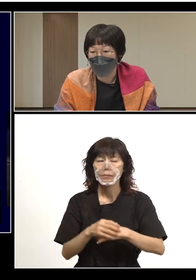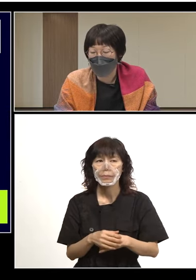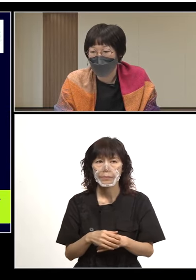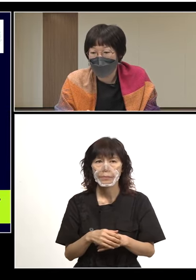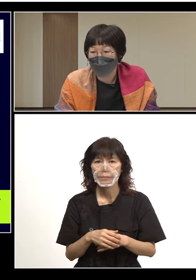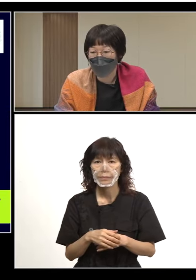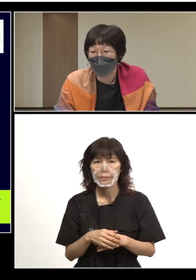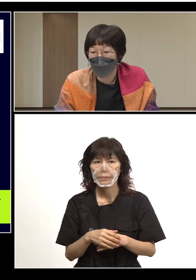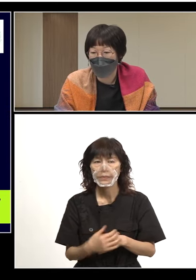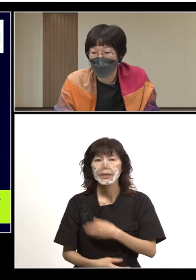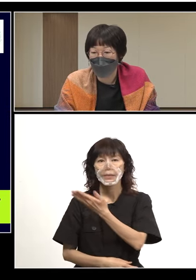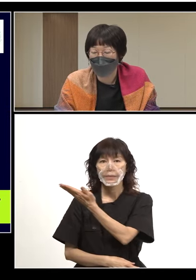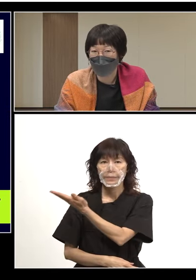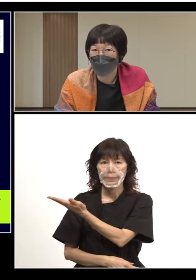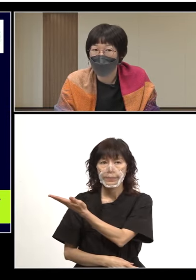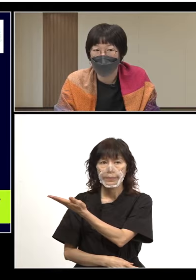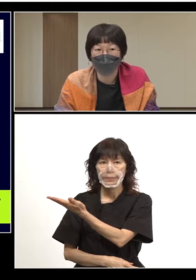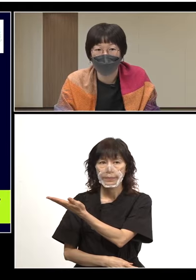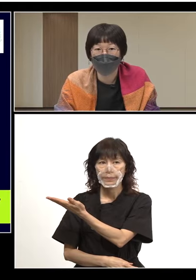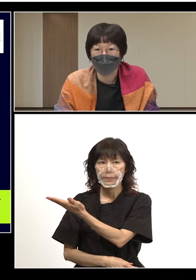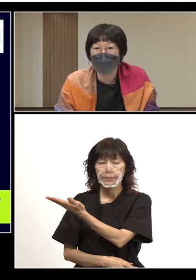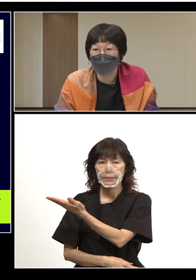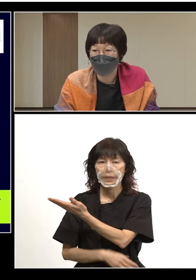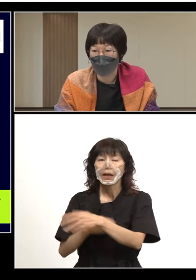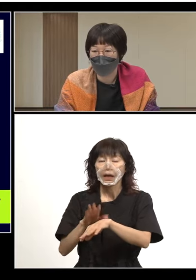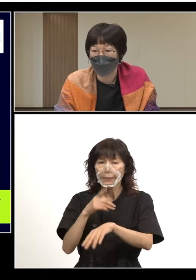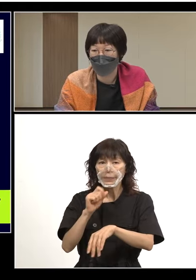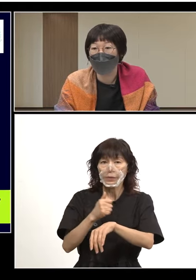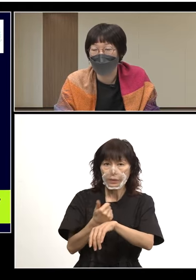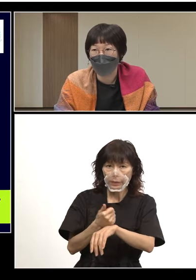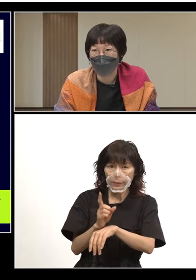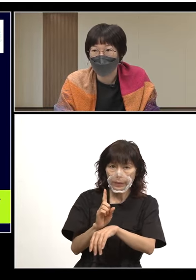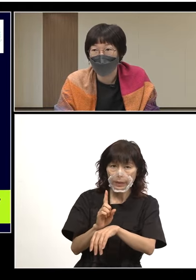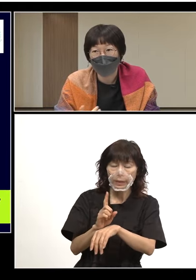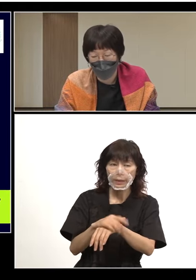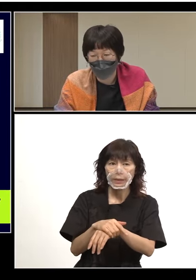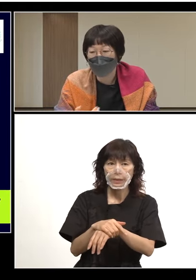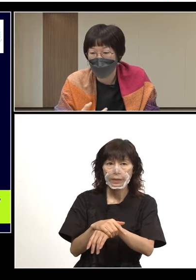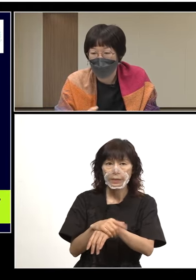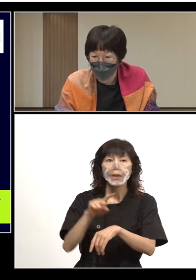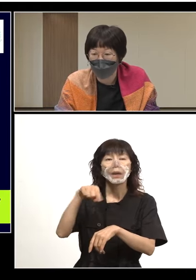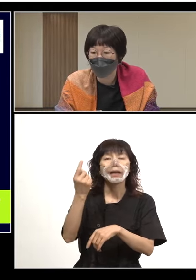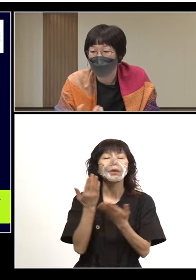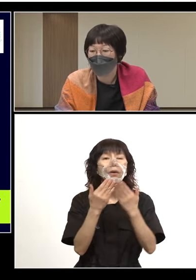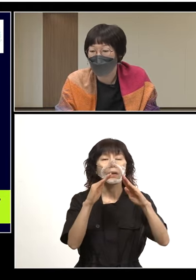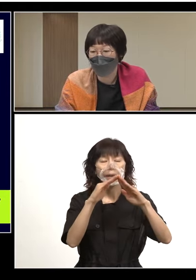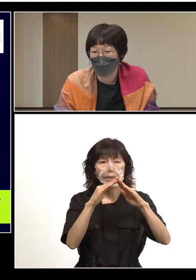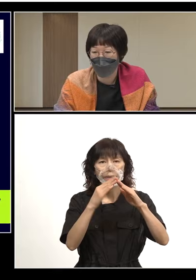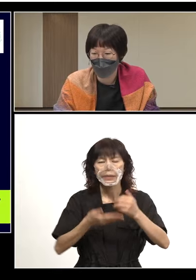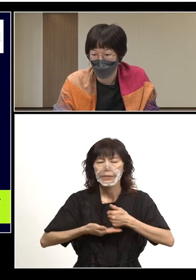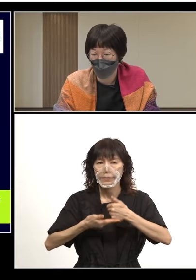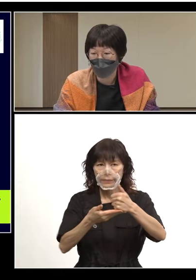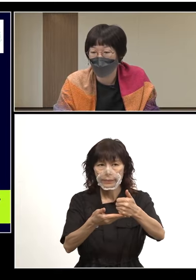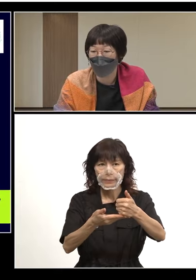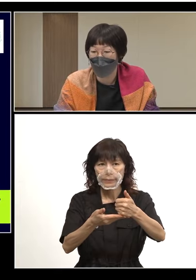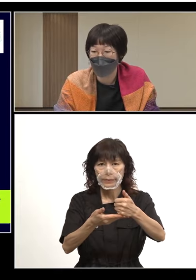咁啊，呢一個剛巧就有一個機會咧，就係有歌德學院嘅邀請啦。咁我咧就拍